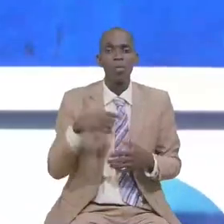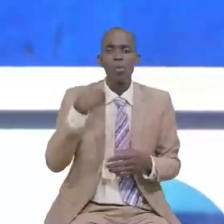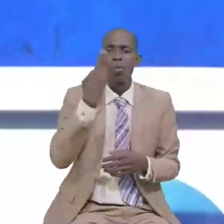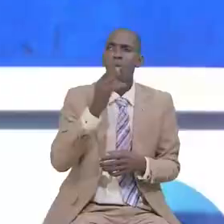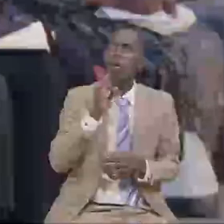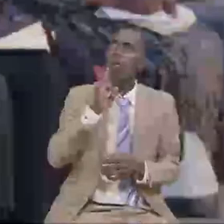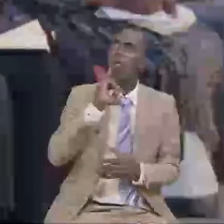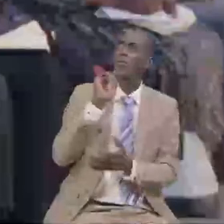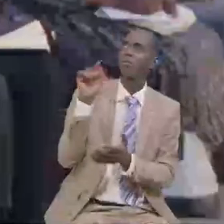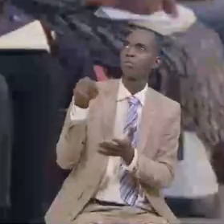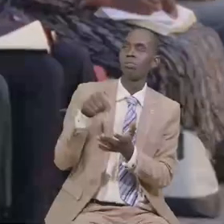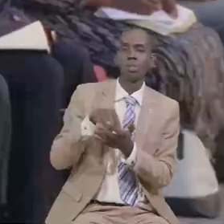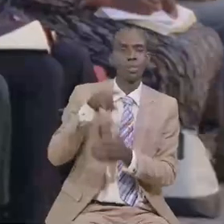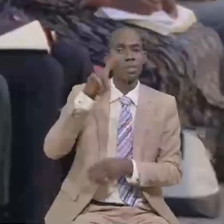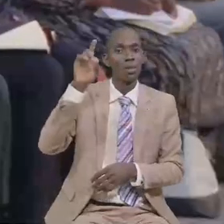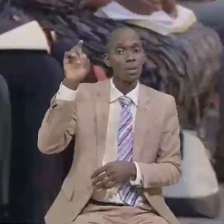est celui-ci?